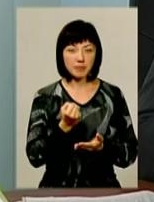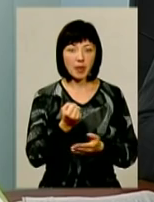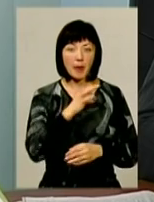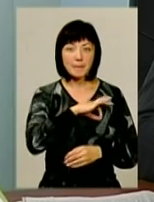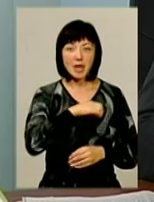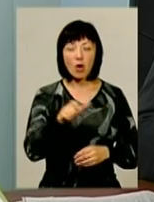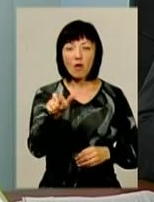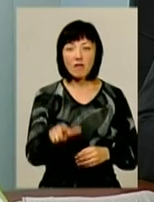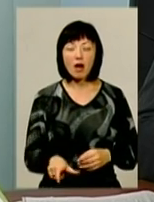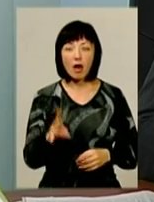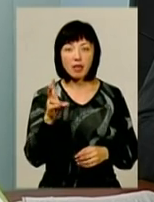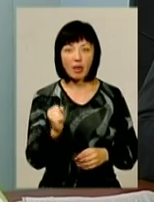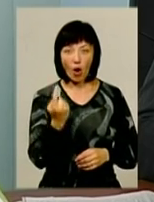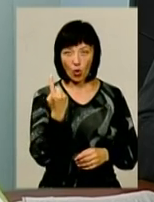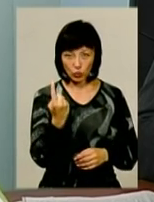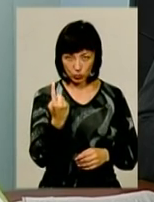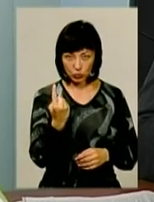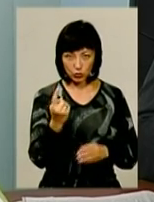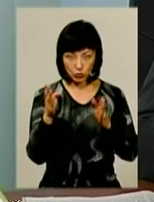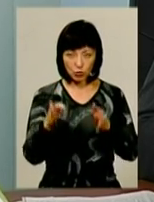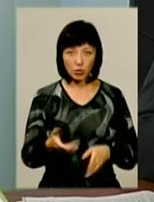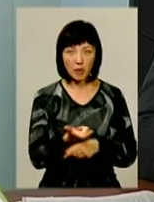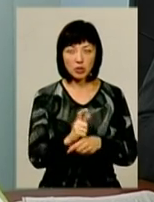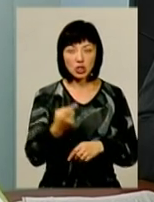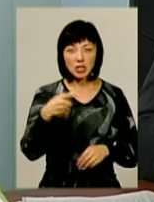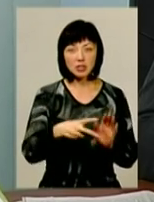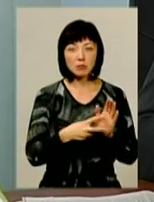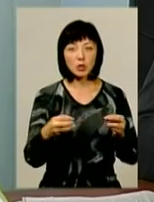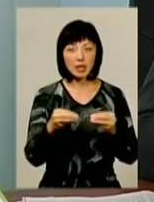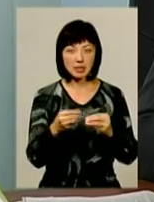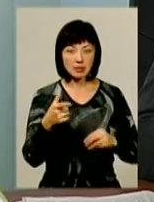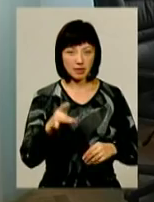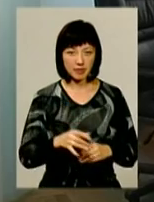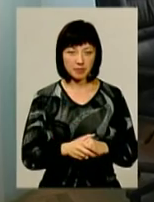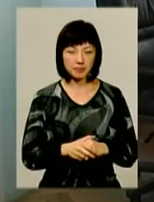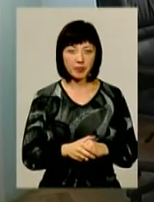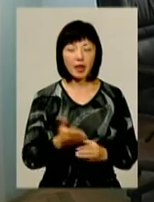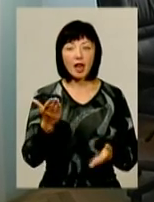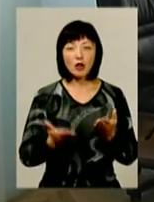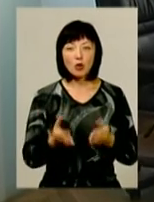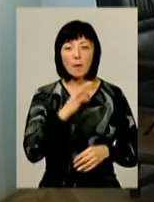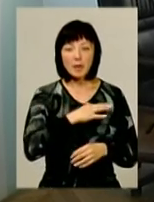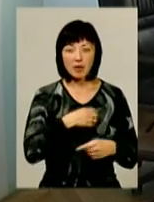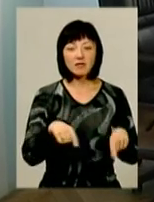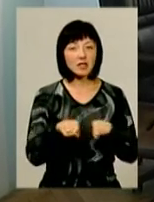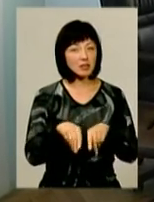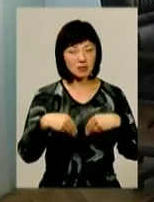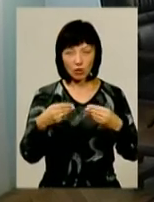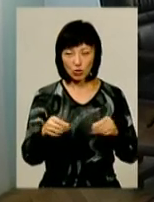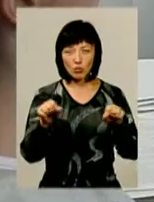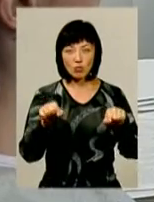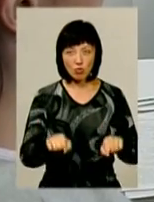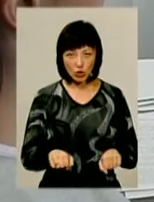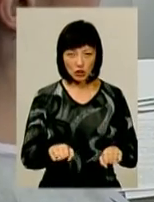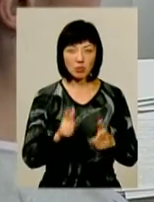пільговика на одну особу більше 1710 гривень. Якщо ж пільгу вам все ж не призначають, ви можете